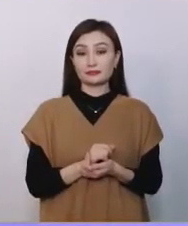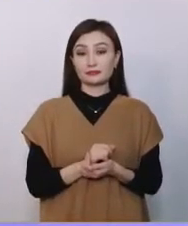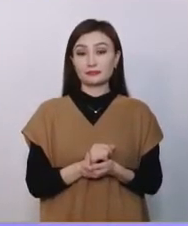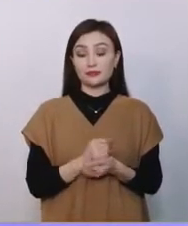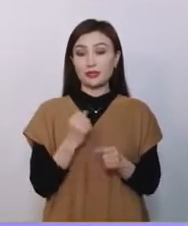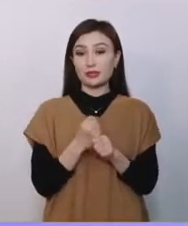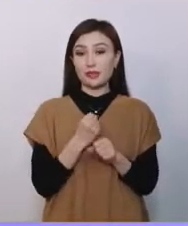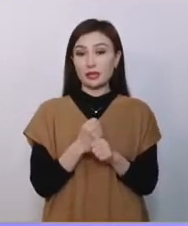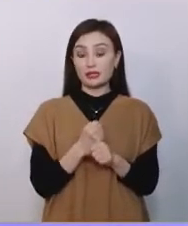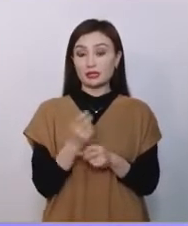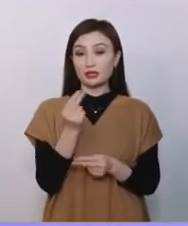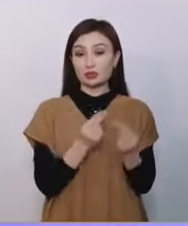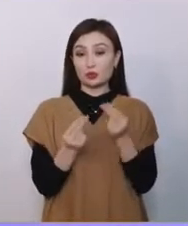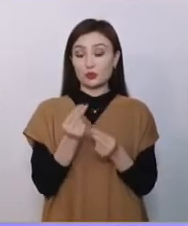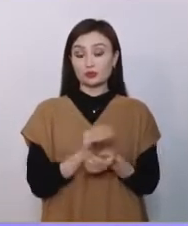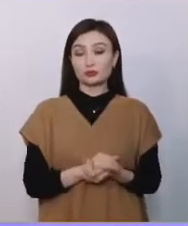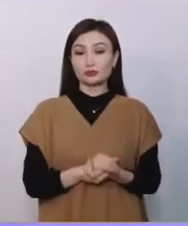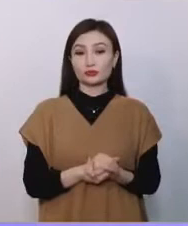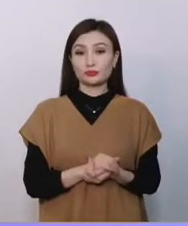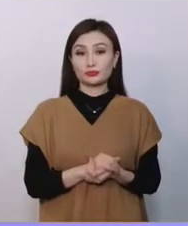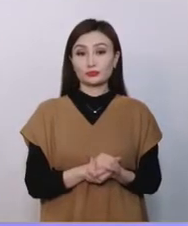сделайте чертеж задачи